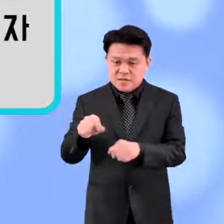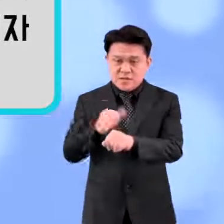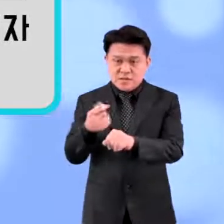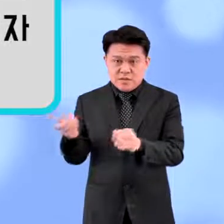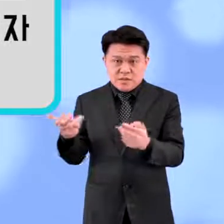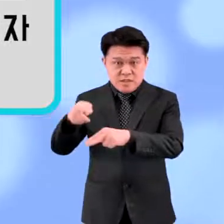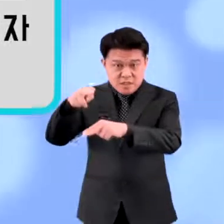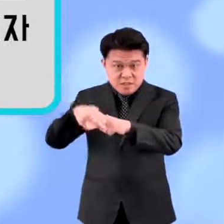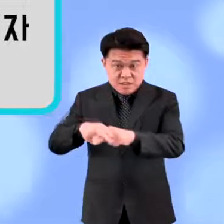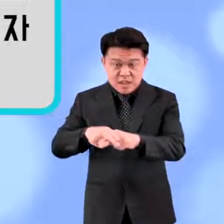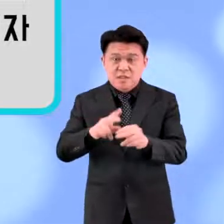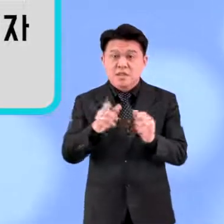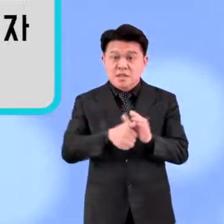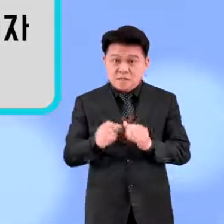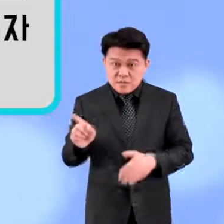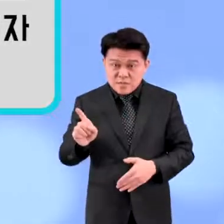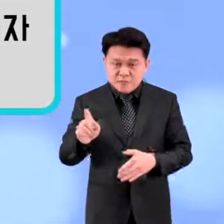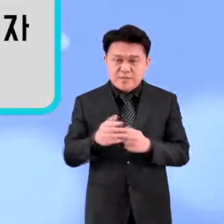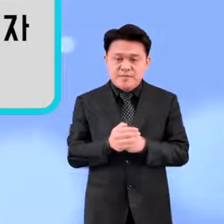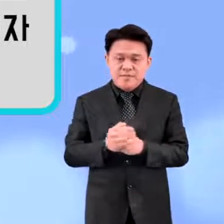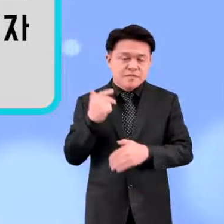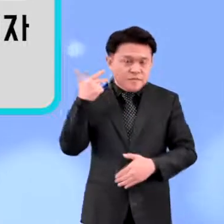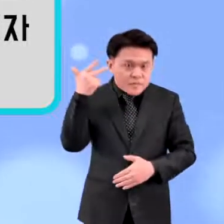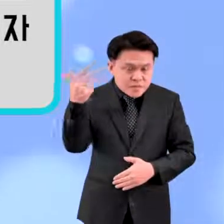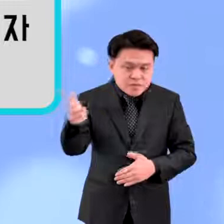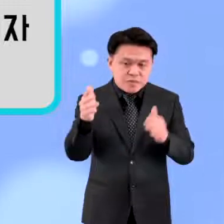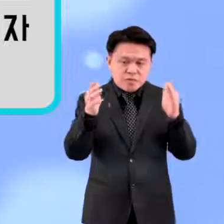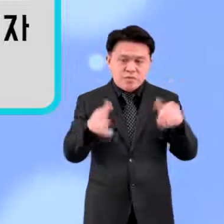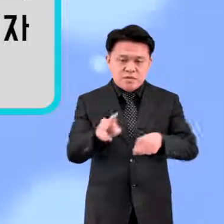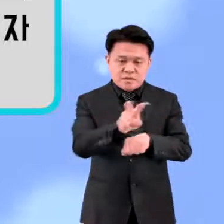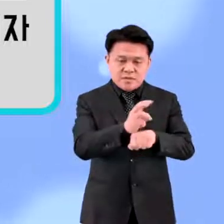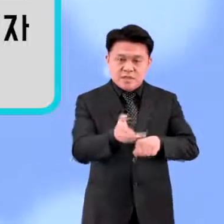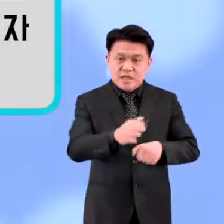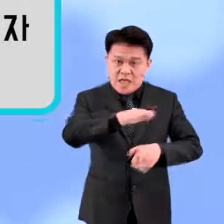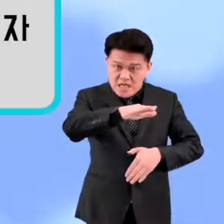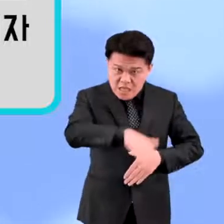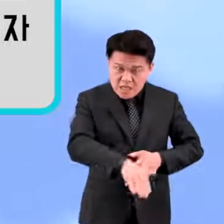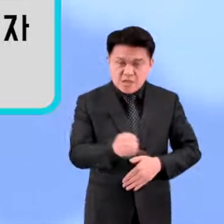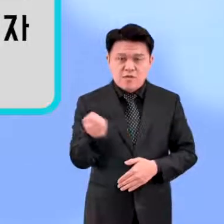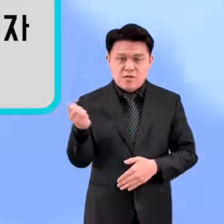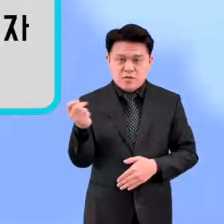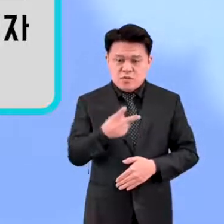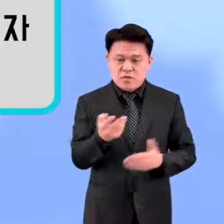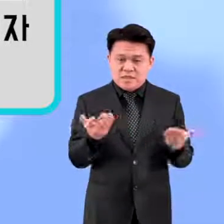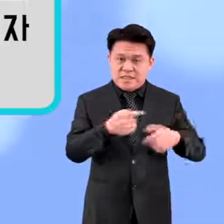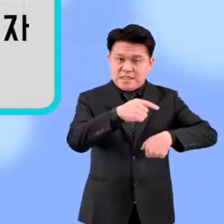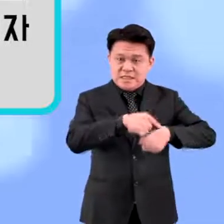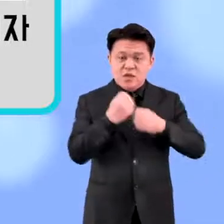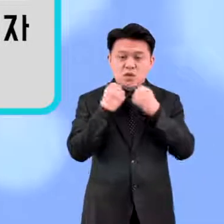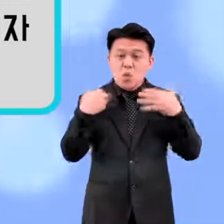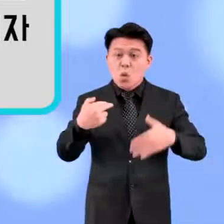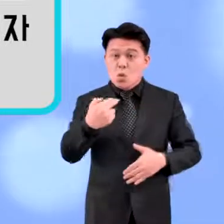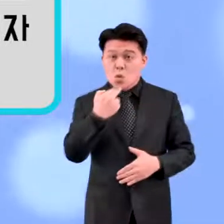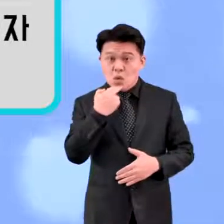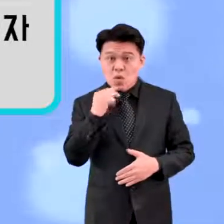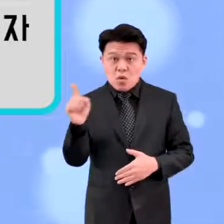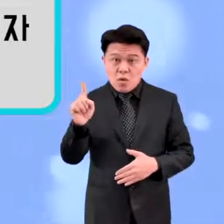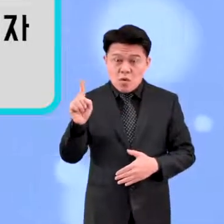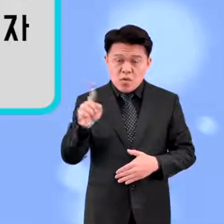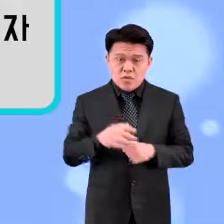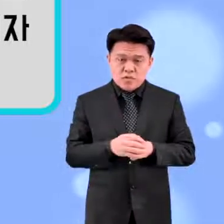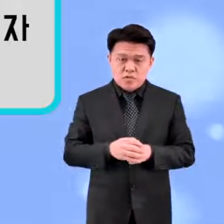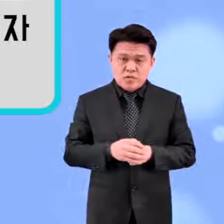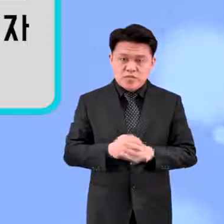일자리, 특화형 일자리의 경우는 일주일에 30시간이 넘지 않고 근무 시간이 겹치지